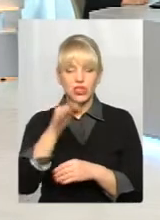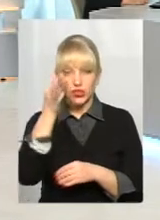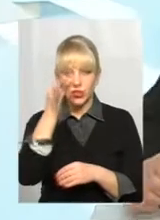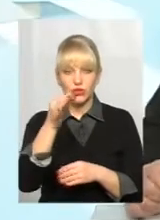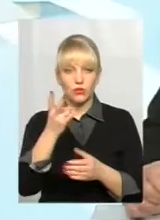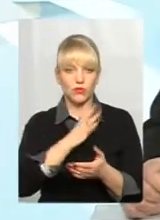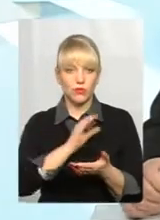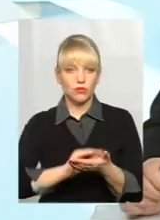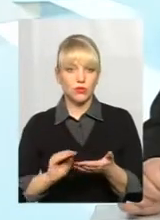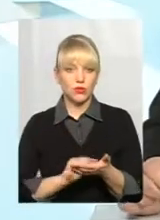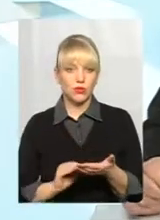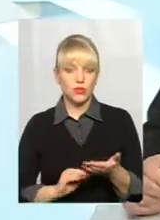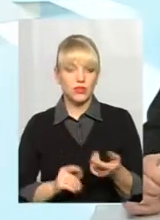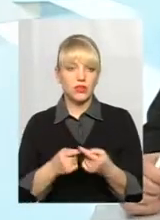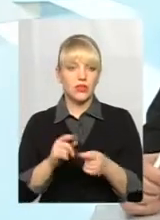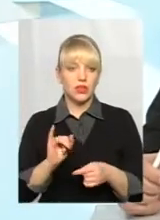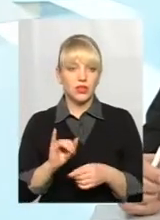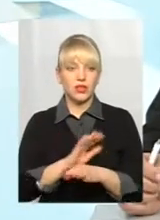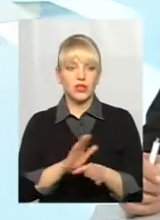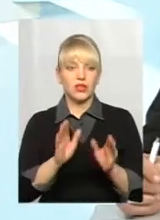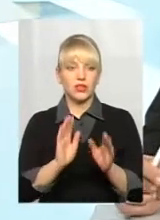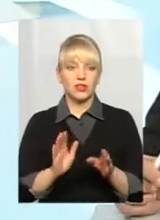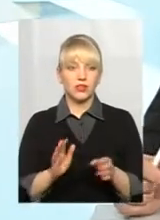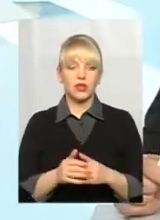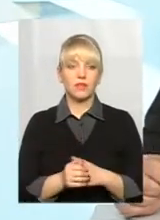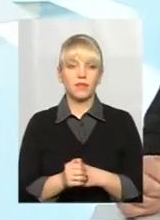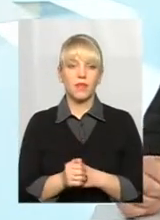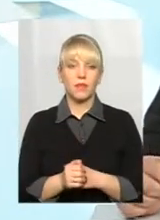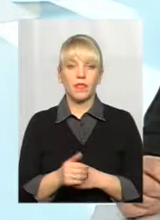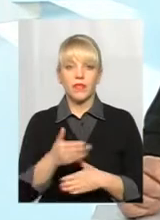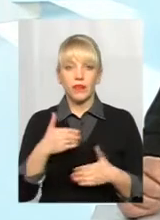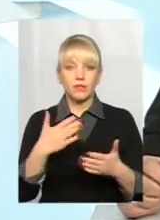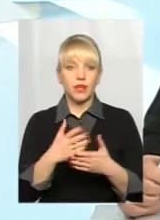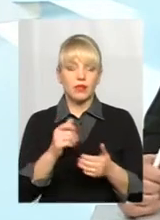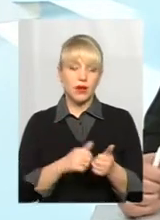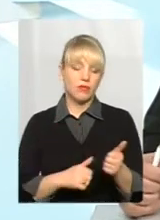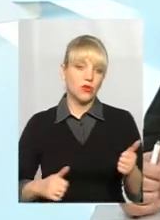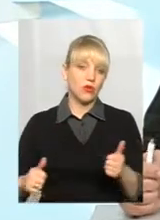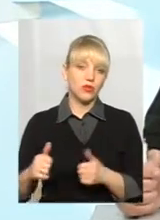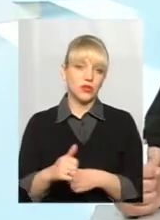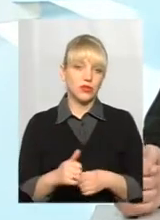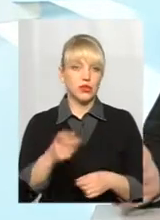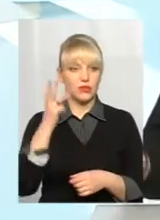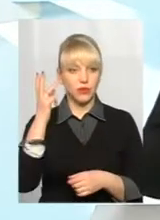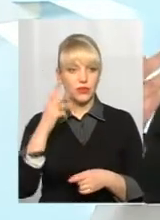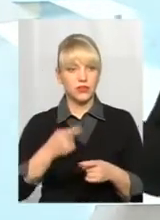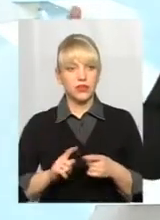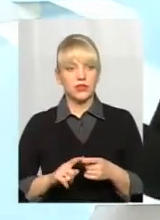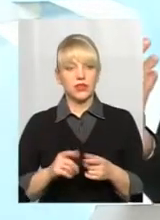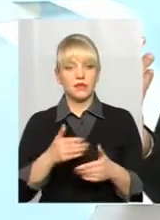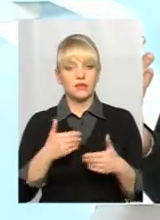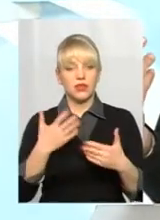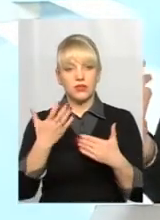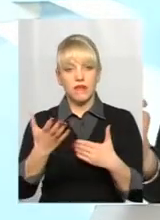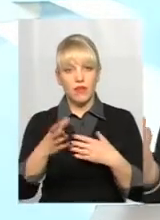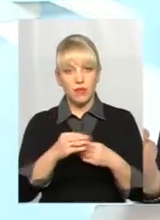більше, що сьогодні не лише те, що ми маємо, скажімо, десь по об'їзній Хмельницьку біде по трасі. Це ми з вами сьогодні